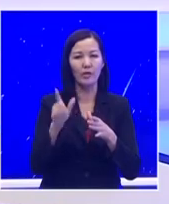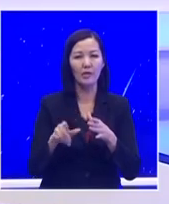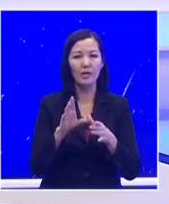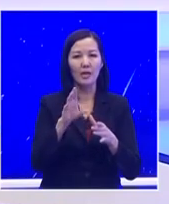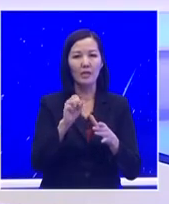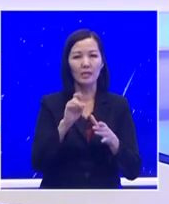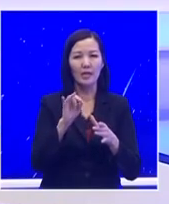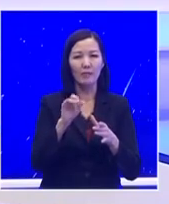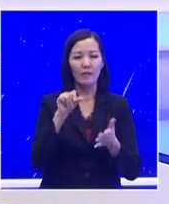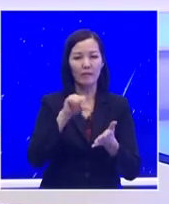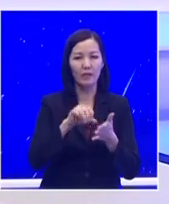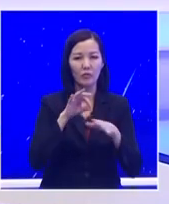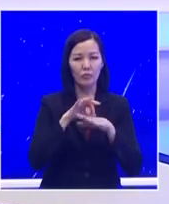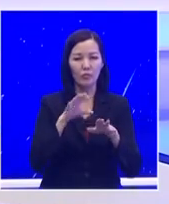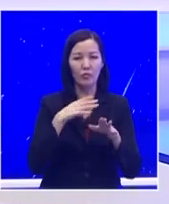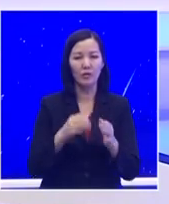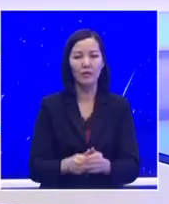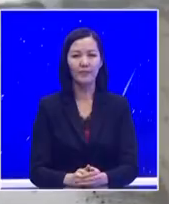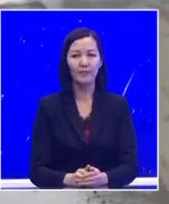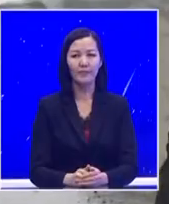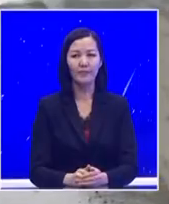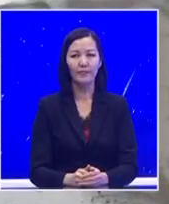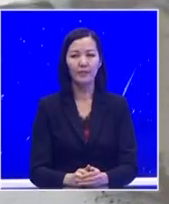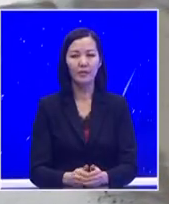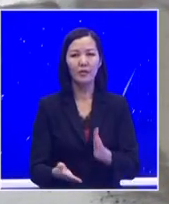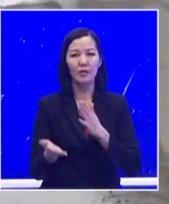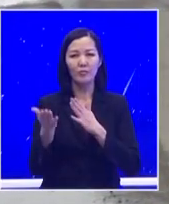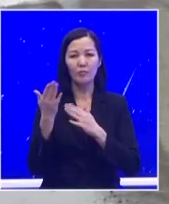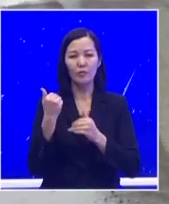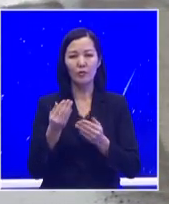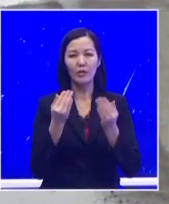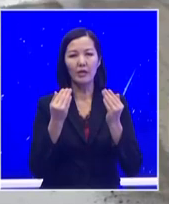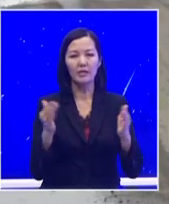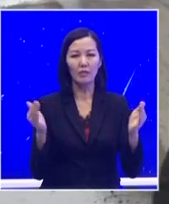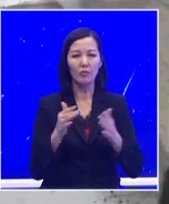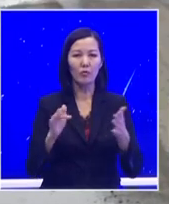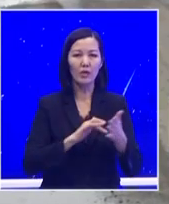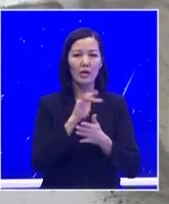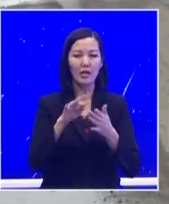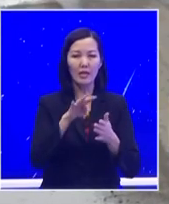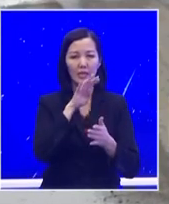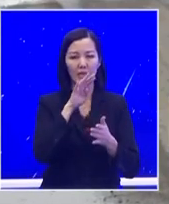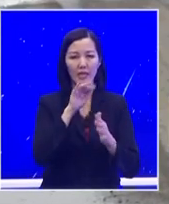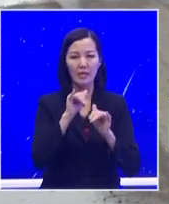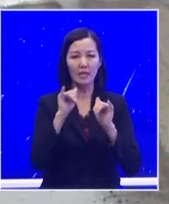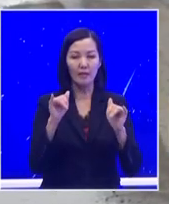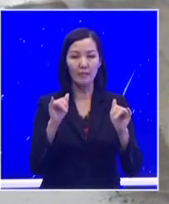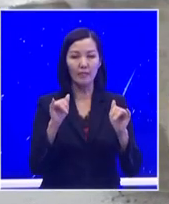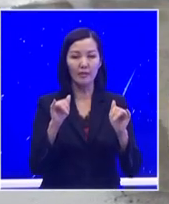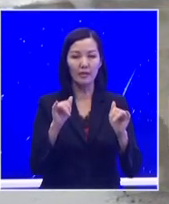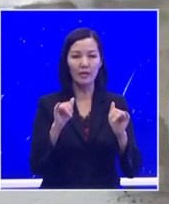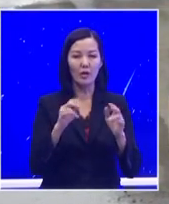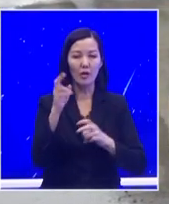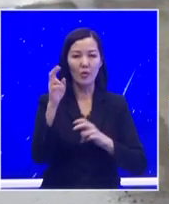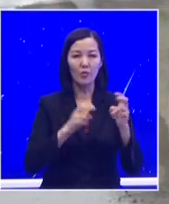Асқар Сарбаевтың қатысуымен өтті. Бұрынғы кен кейінгі моноғала текелі тегерінде дамып кетпесе де